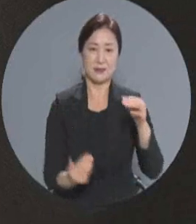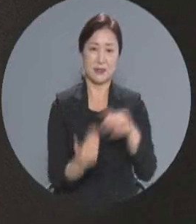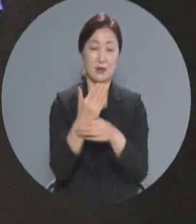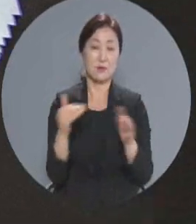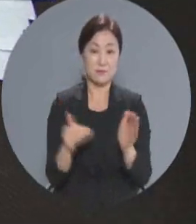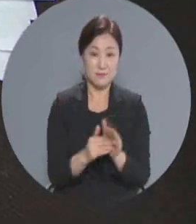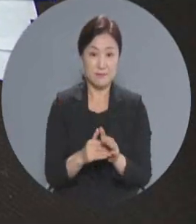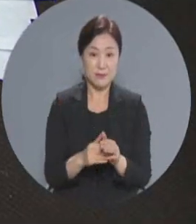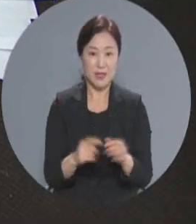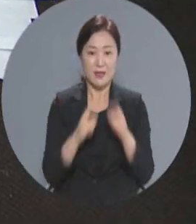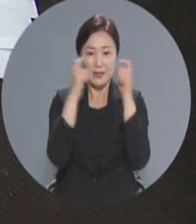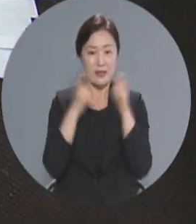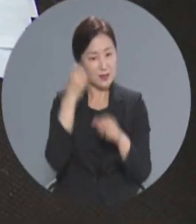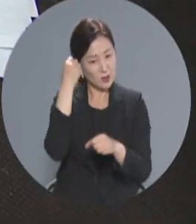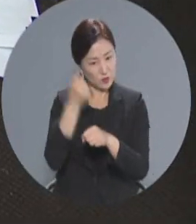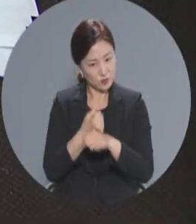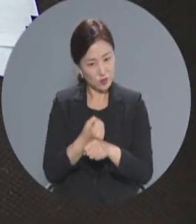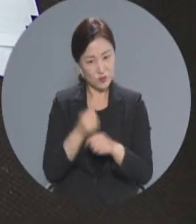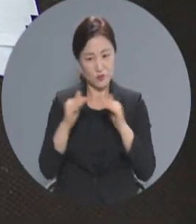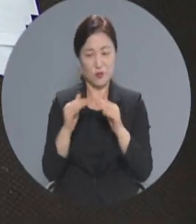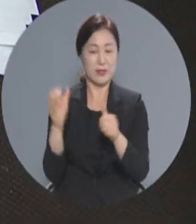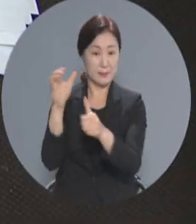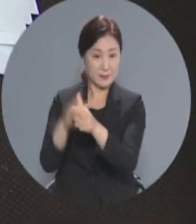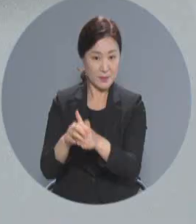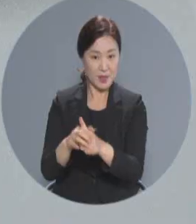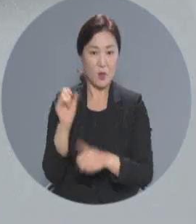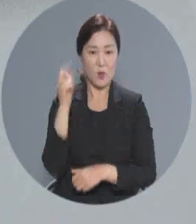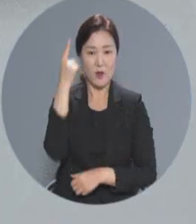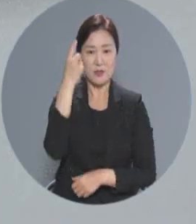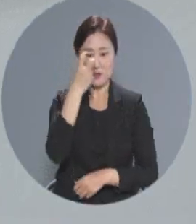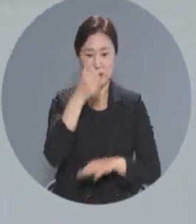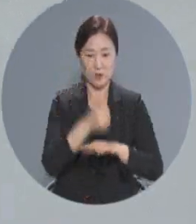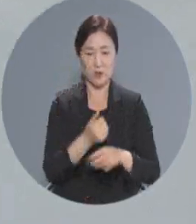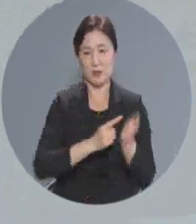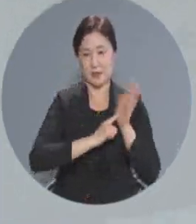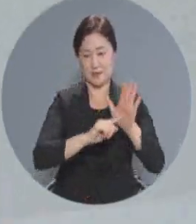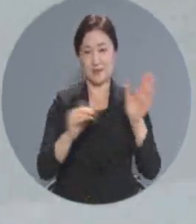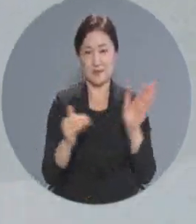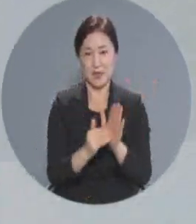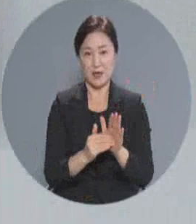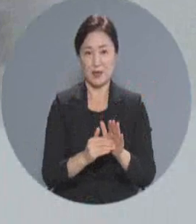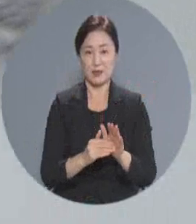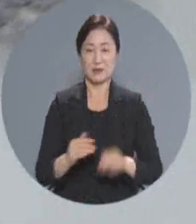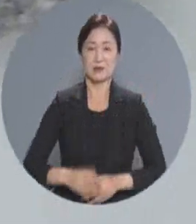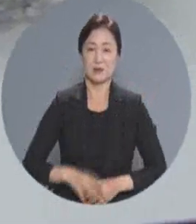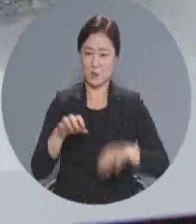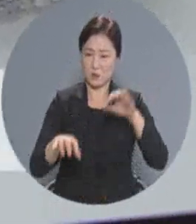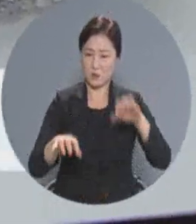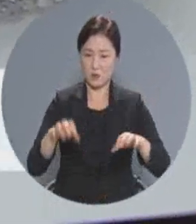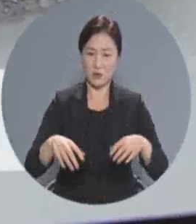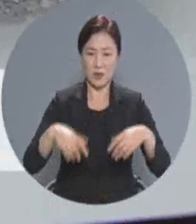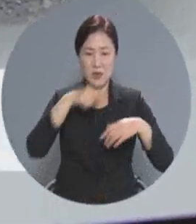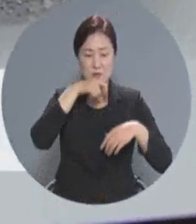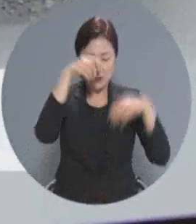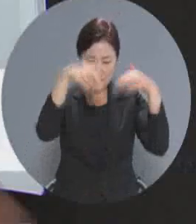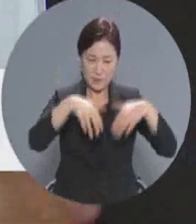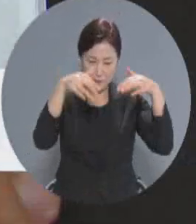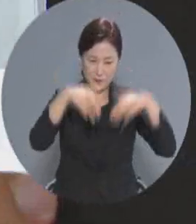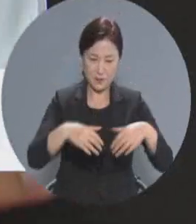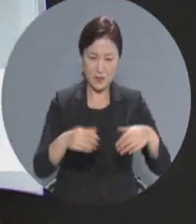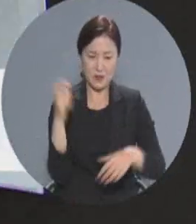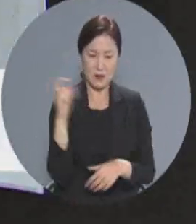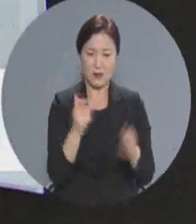민간연구소에 의뢰한 산사태 원인 조사 결과가 최근 공개됐는데 현장 일대 지반이 폭우를 견딜 정도로